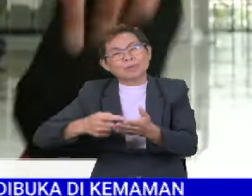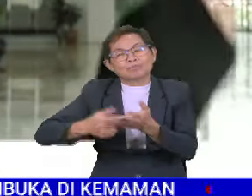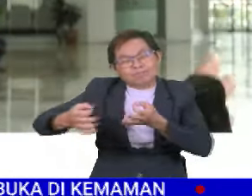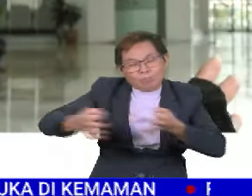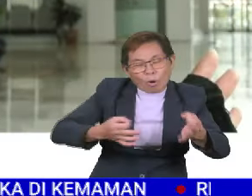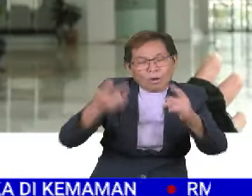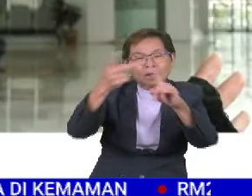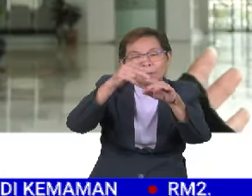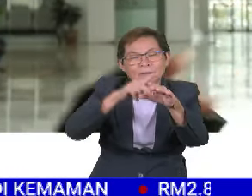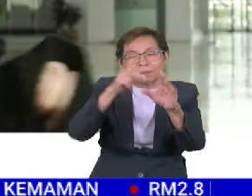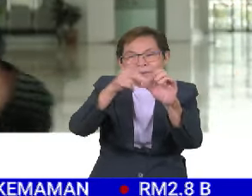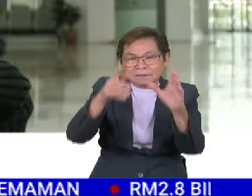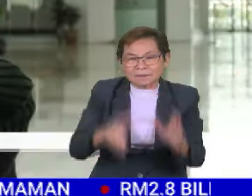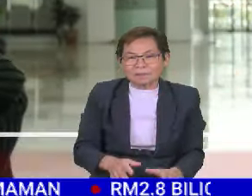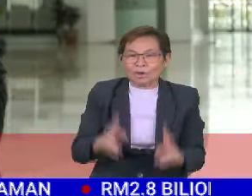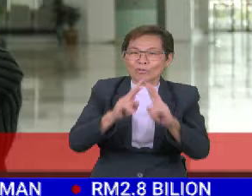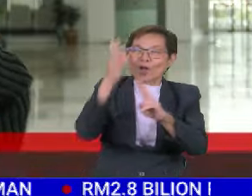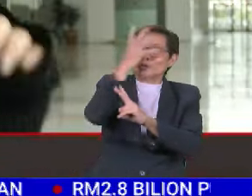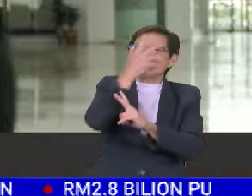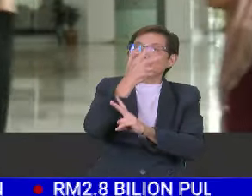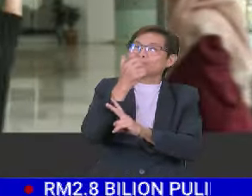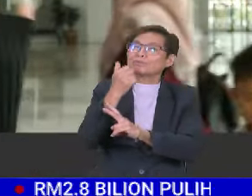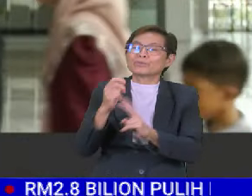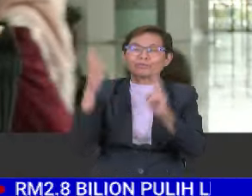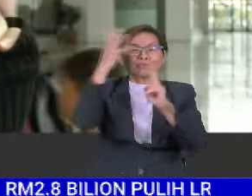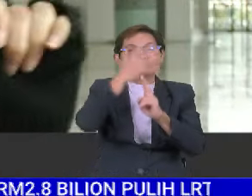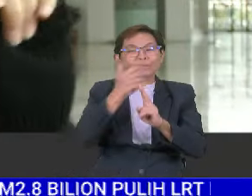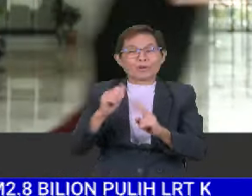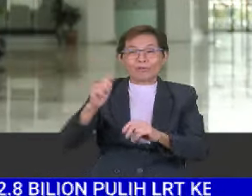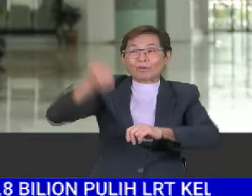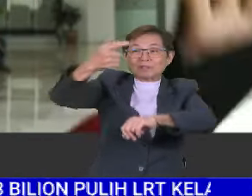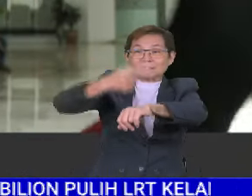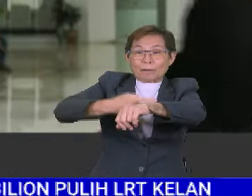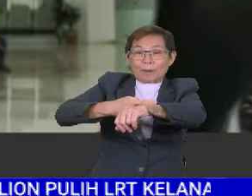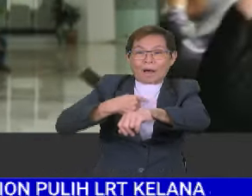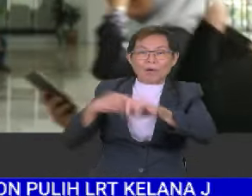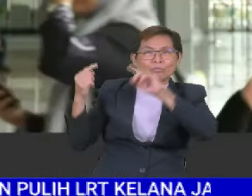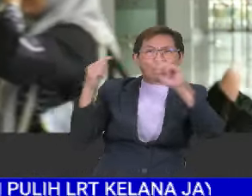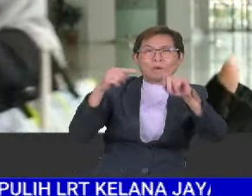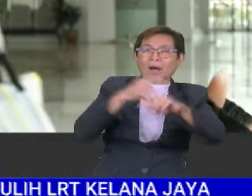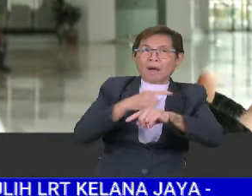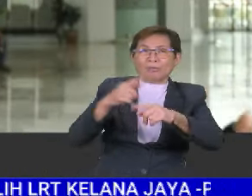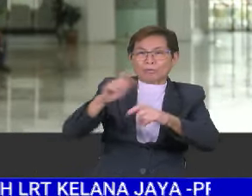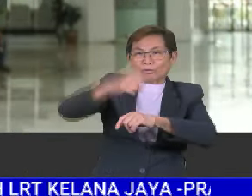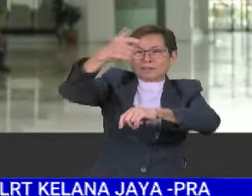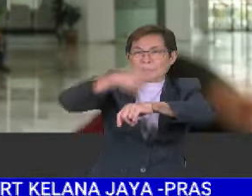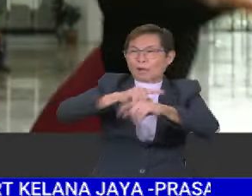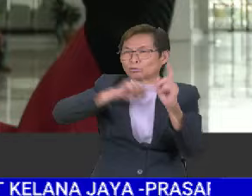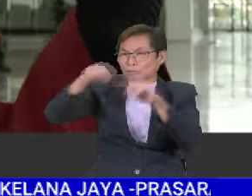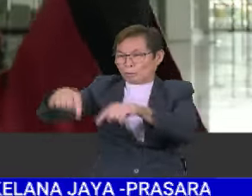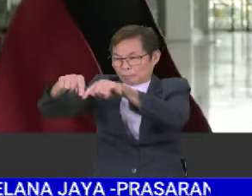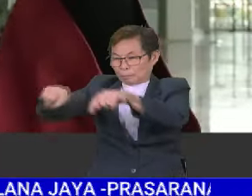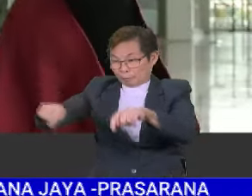It's very beautiful, and like it's like the first time I went to this kind of place. It's